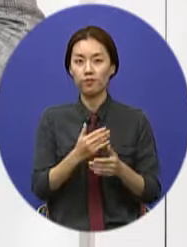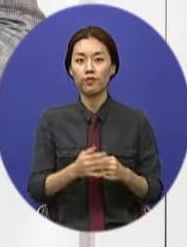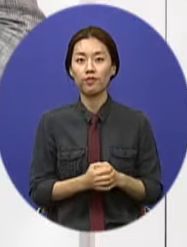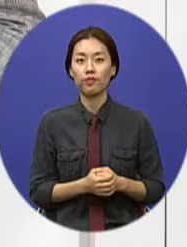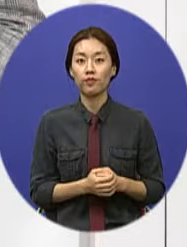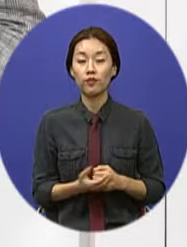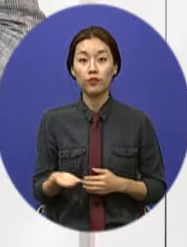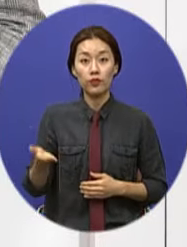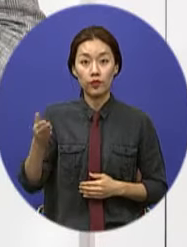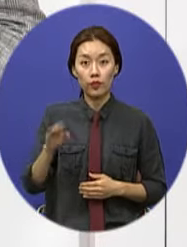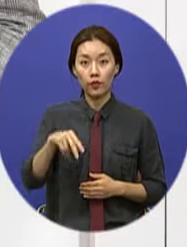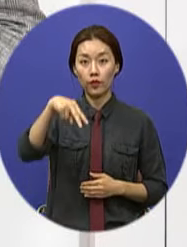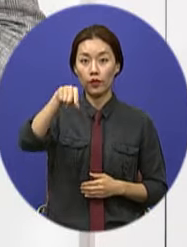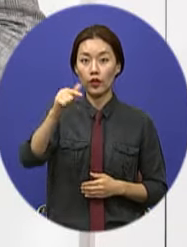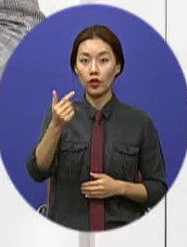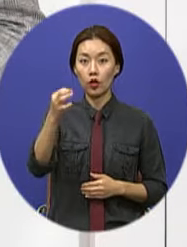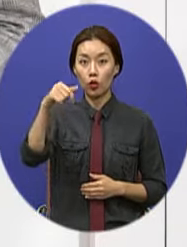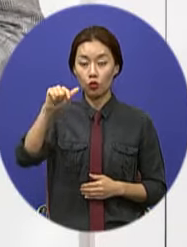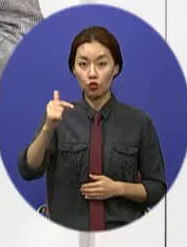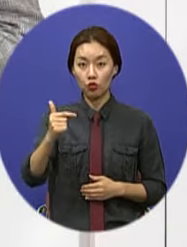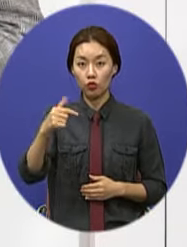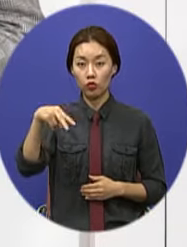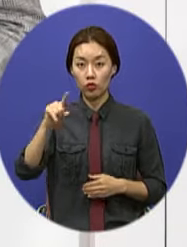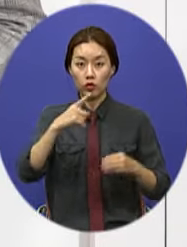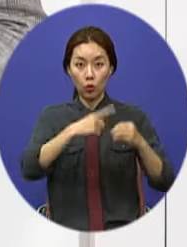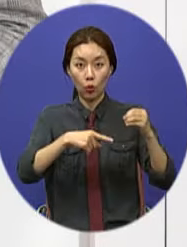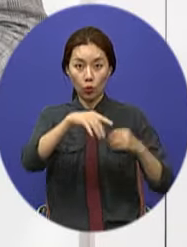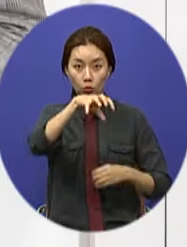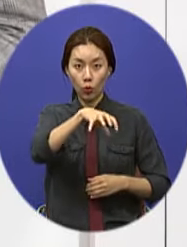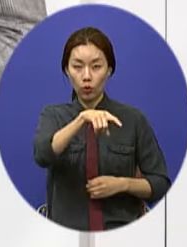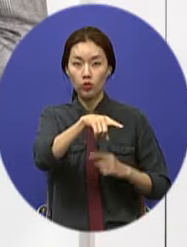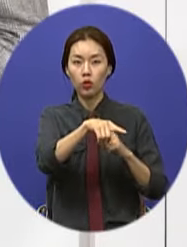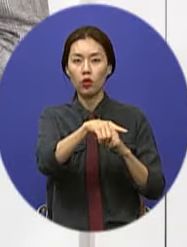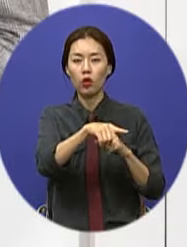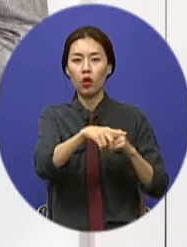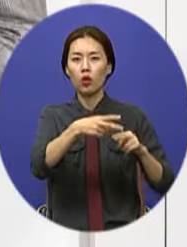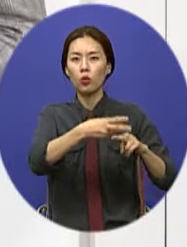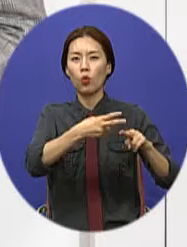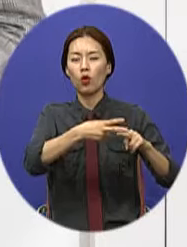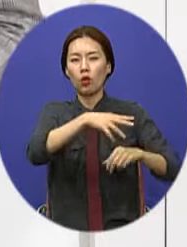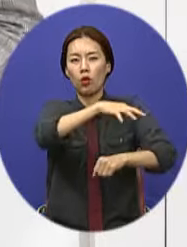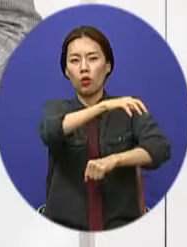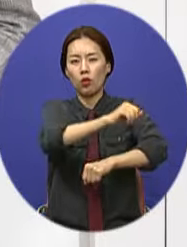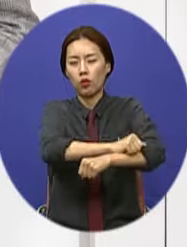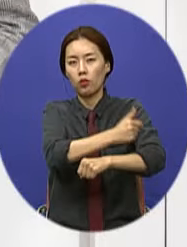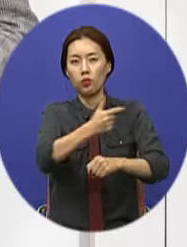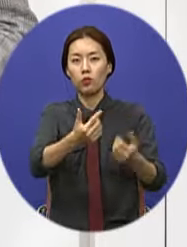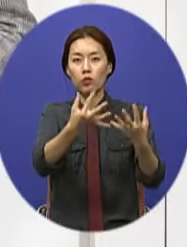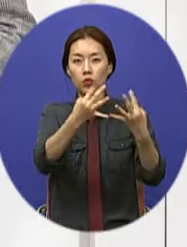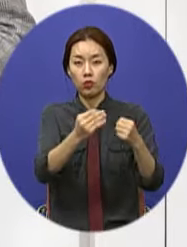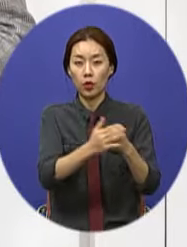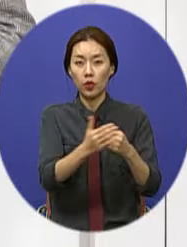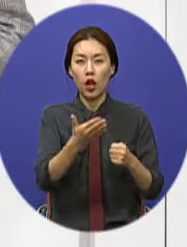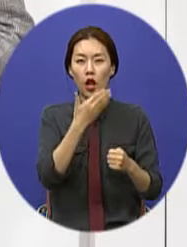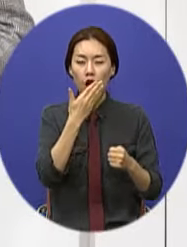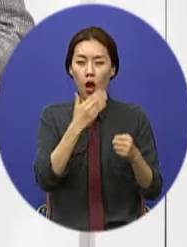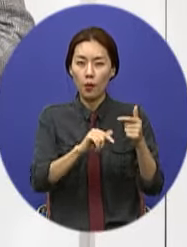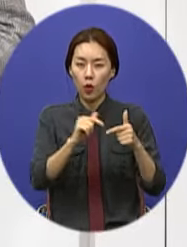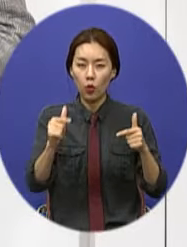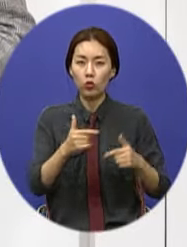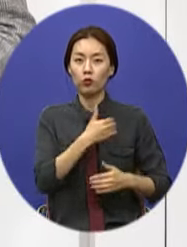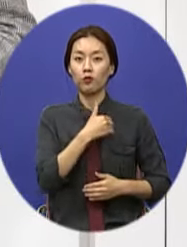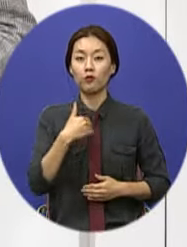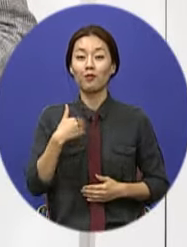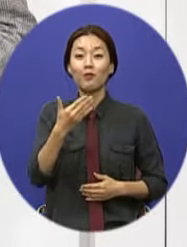이 선운사 쪽은 고창이 쪽은 또 음식 솜씨가 너무 좋단 말이에요. 아유, 그럼요. 네, 그리고 먹을 것도 풍부하고. 먹을